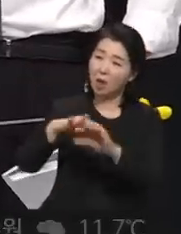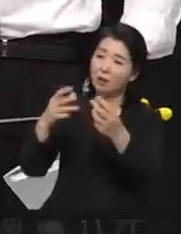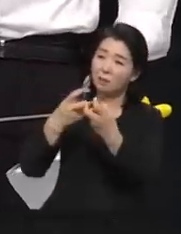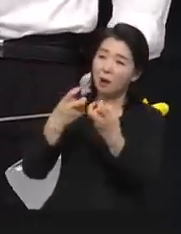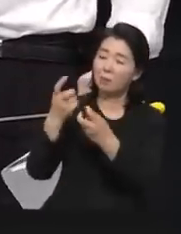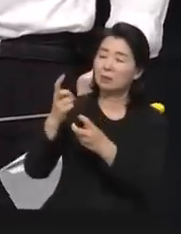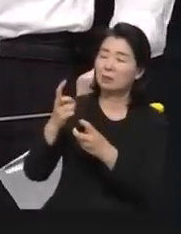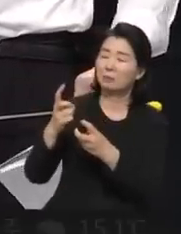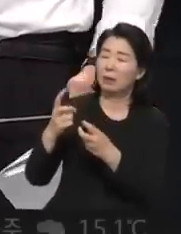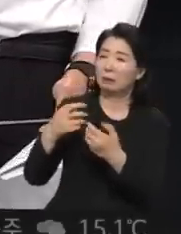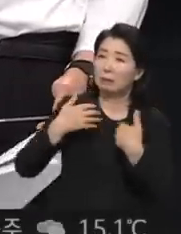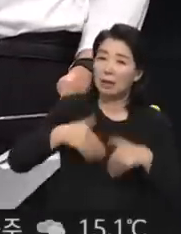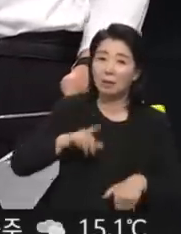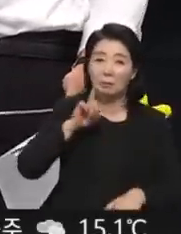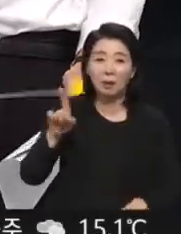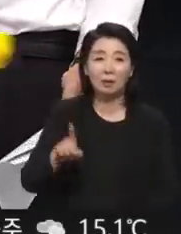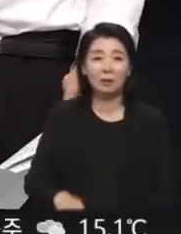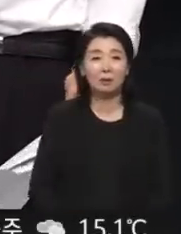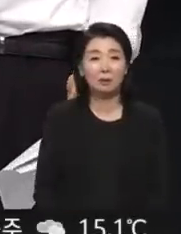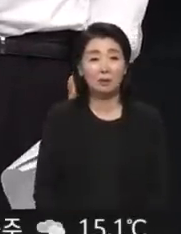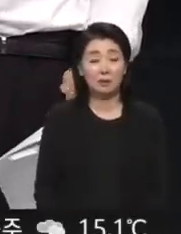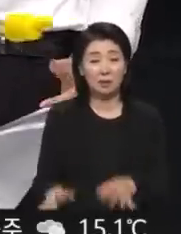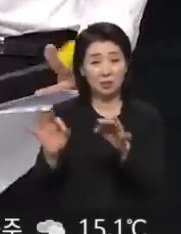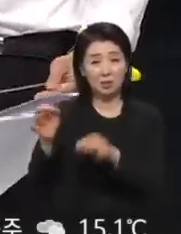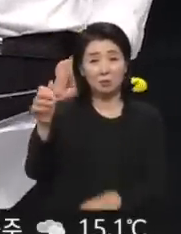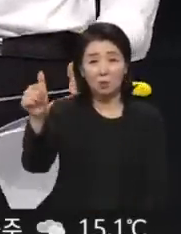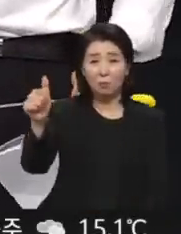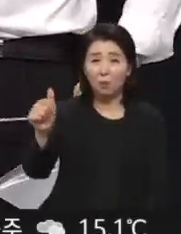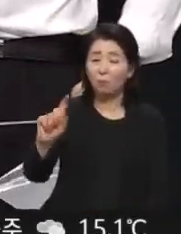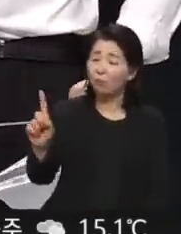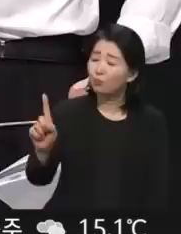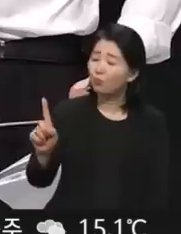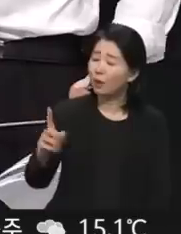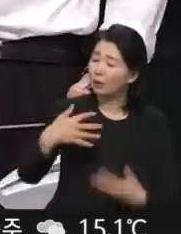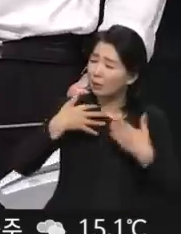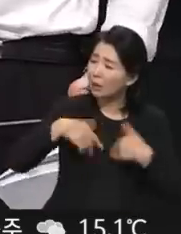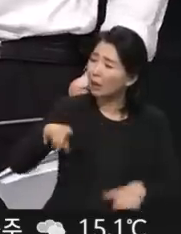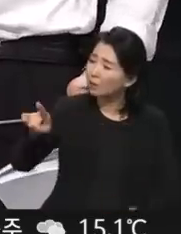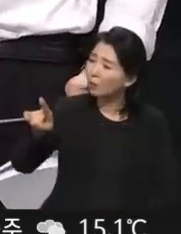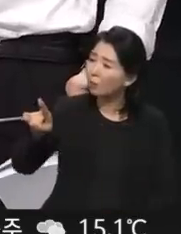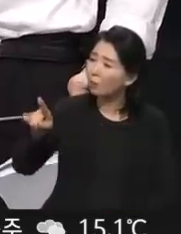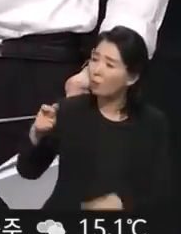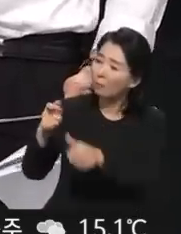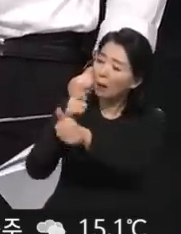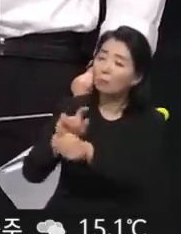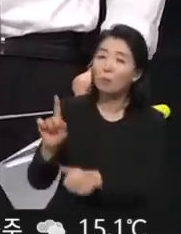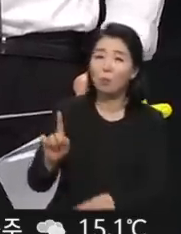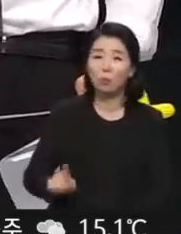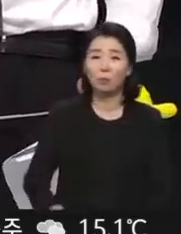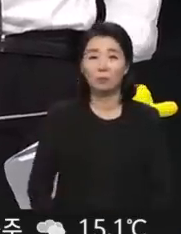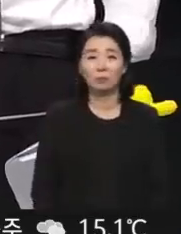여전히 소극적이라고 꼬집었습니다. 김 대표에게 대체 무슨 약점을 잡힌 거냐고 쏘아붙였는데요.